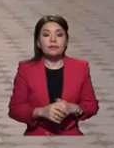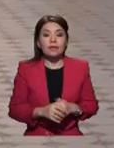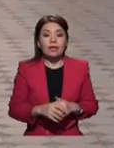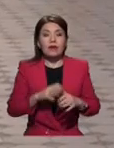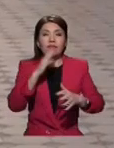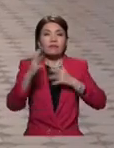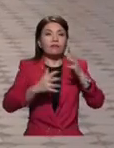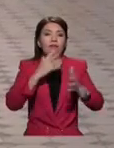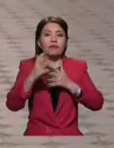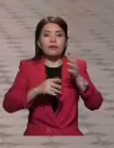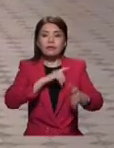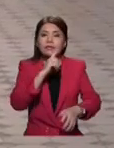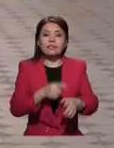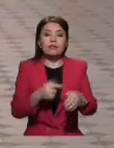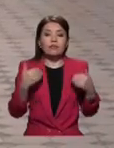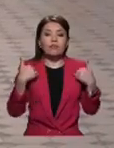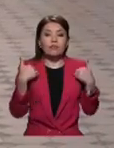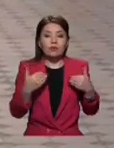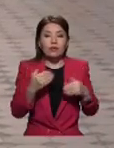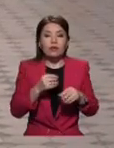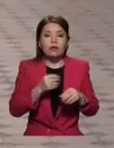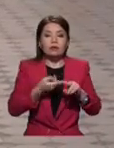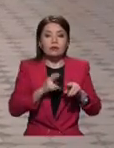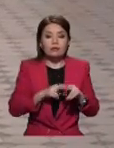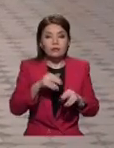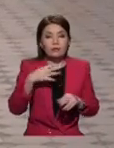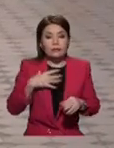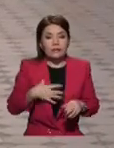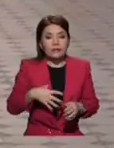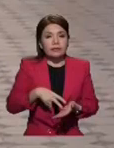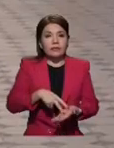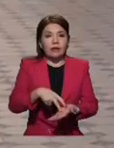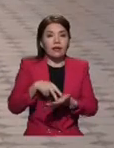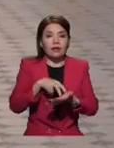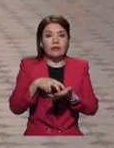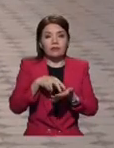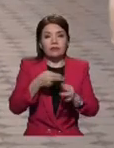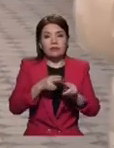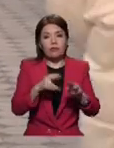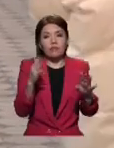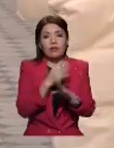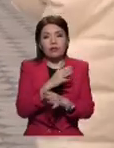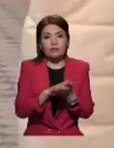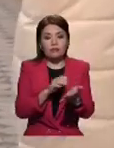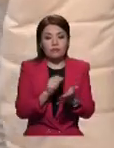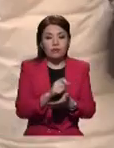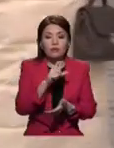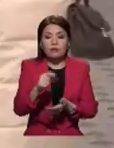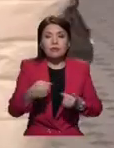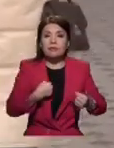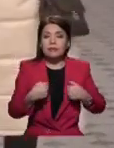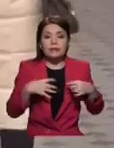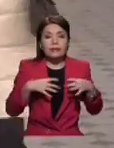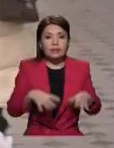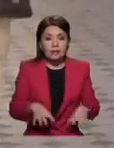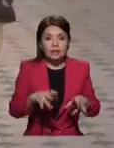Желдің екпінінің қаттылығы сонша мен де ұшып кетейін деп әзер тұрмын. Абырой болғанда табиғаттың тосын мінезінен зардап шеккен адам жоқ. Дегенмен